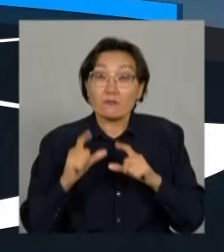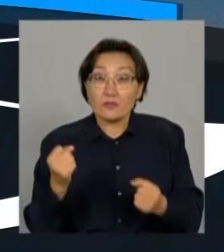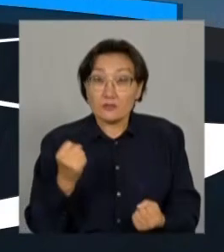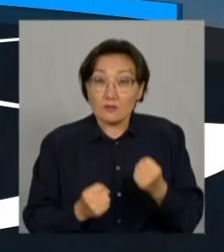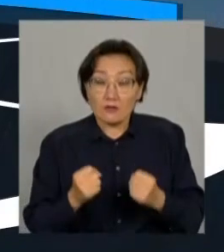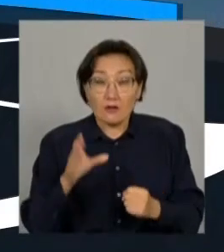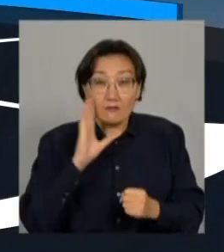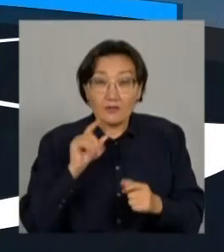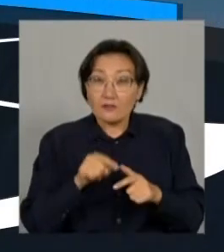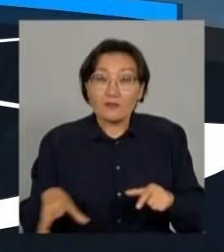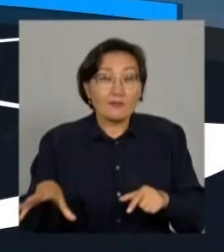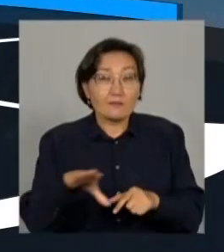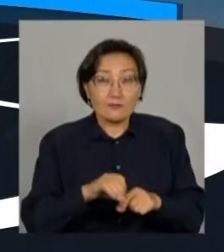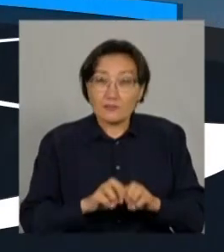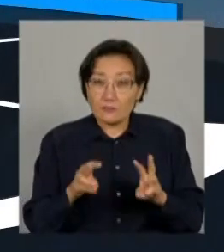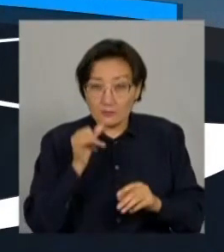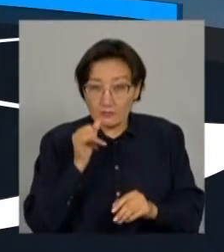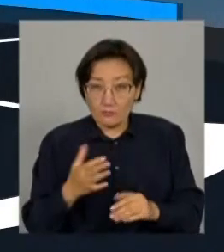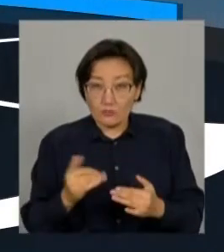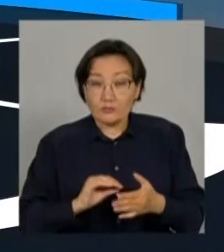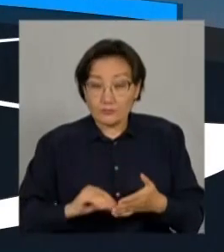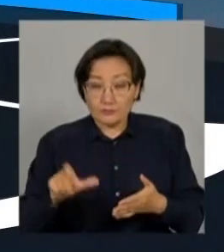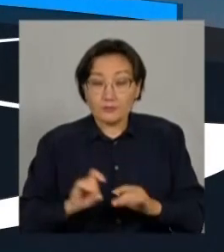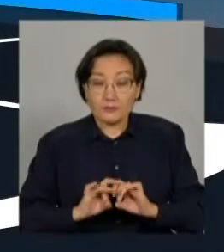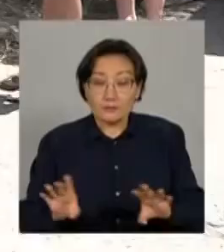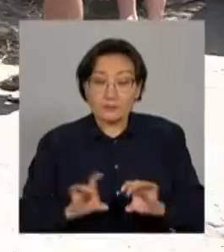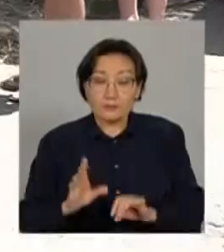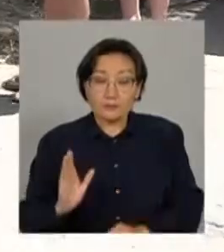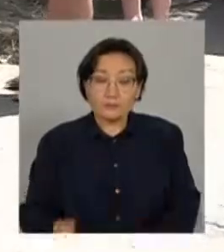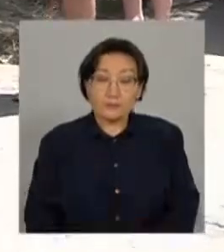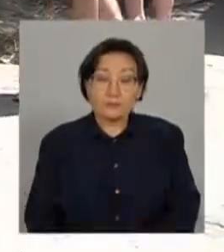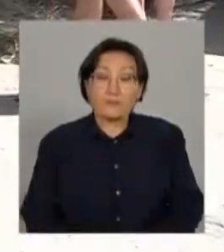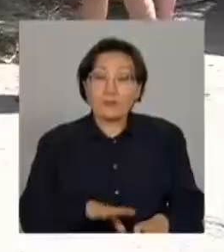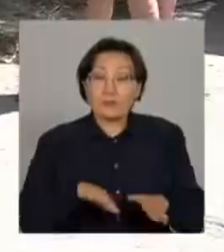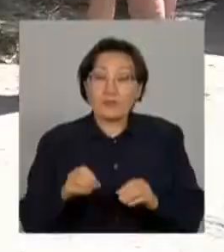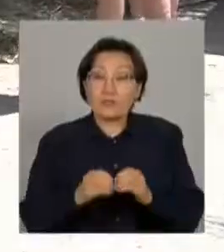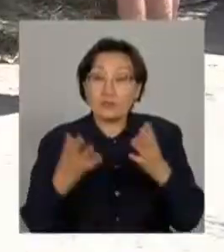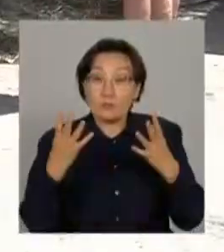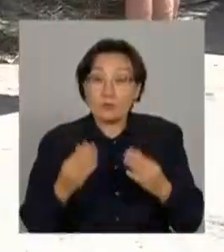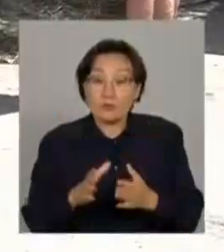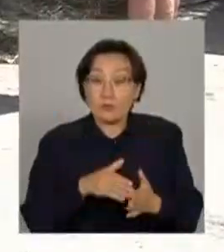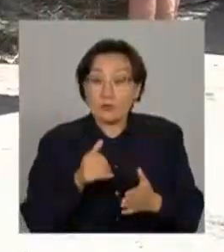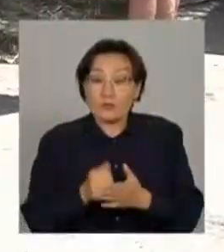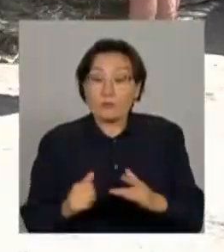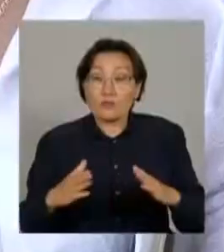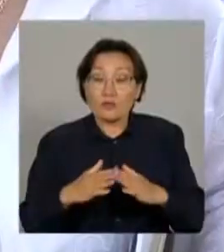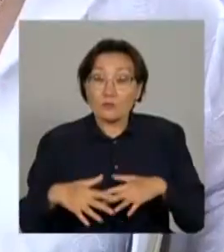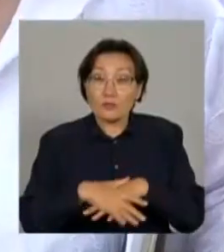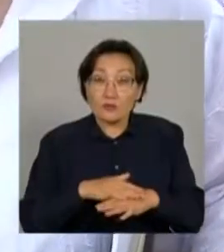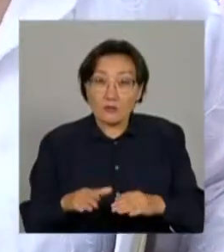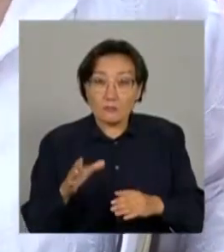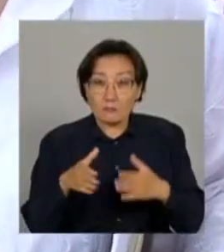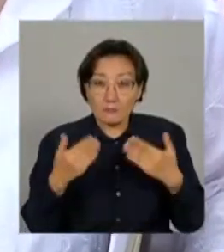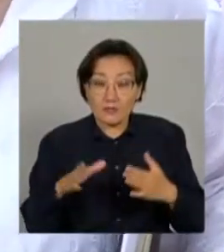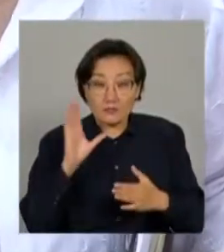в нем не всем хватает. Айдана Нураш продолжит. Прошло уже 10 дней с тех пор, как в домах сельчан пропала